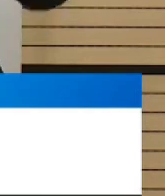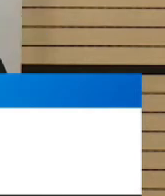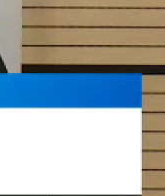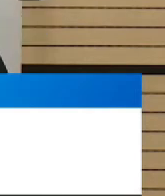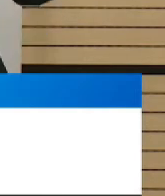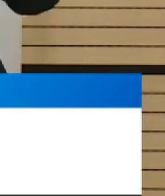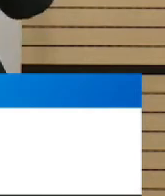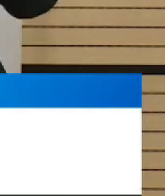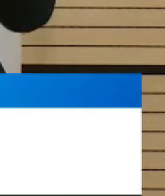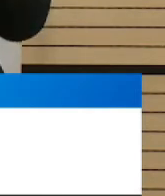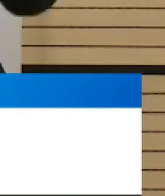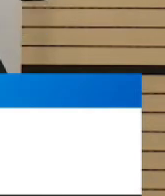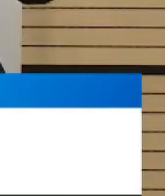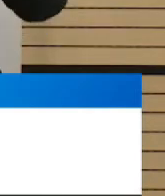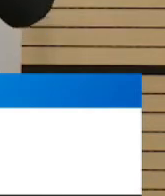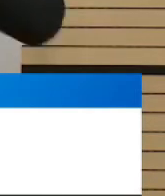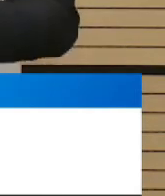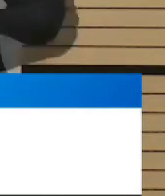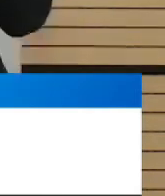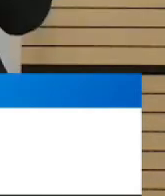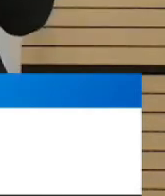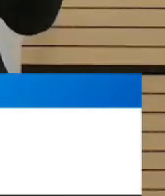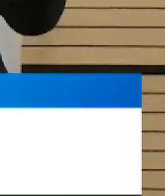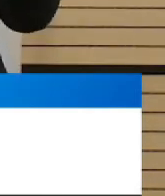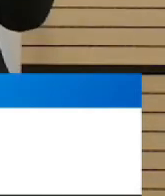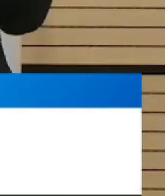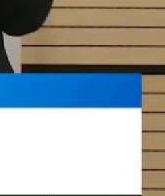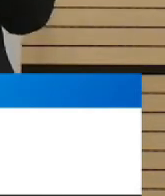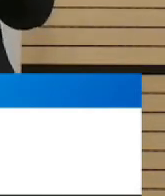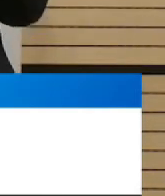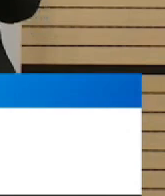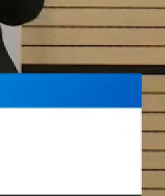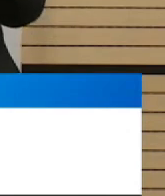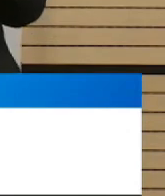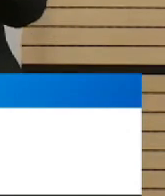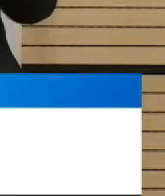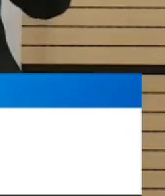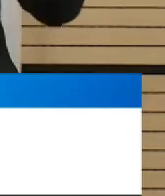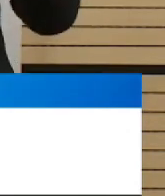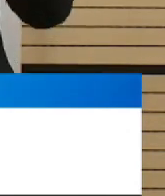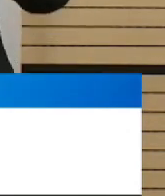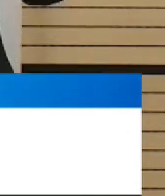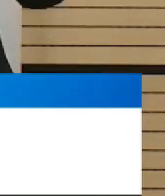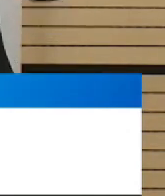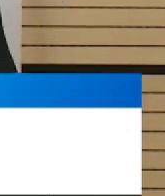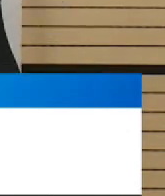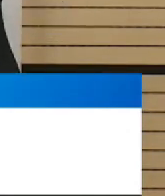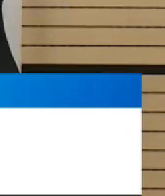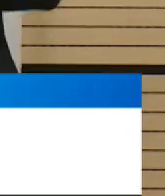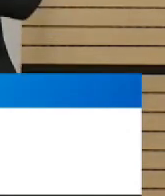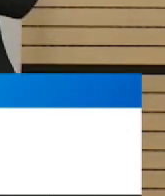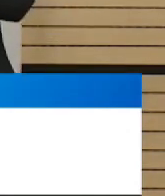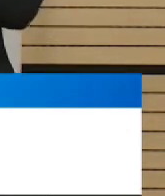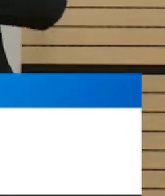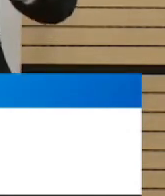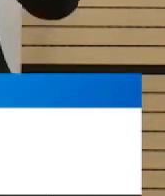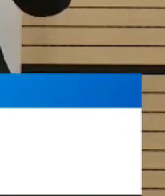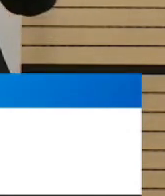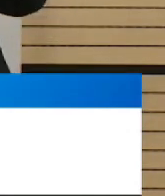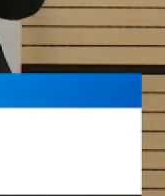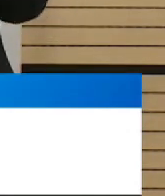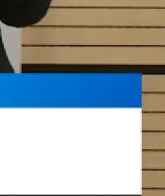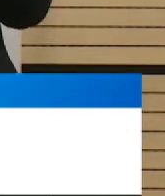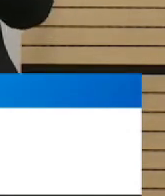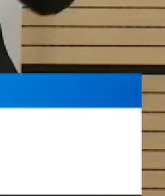위기 상황이라고 판단하고 있습니다. 12월 13일 기준으로 저희가 산출을 해본 결과는 재생산 지수가